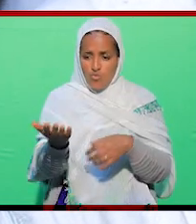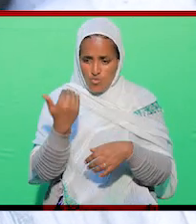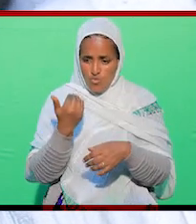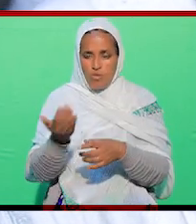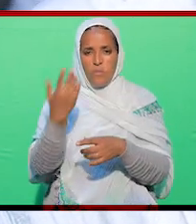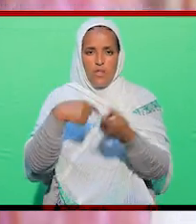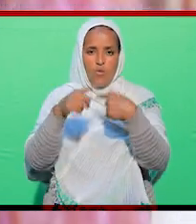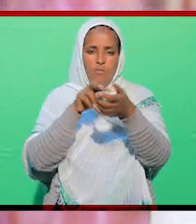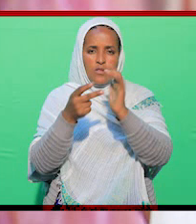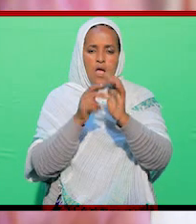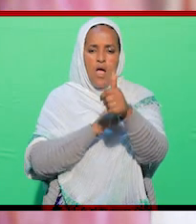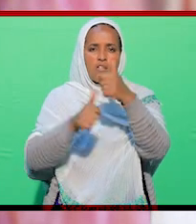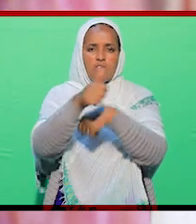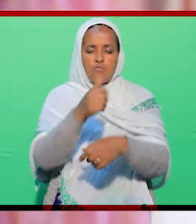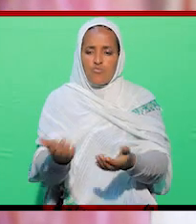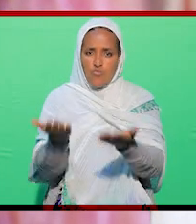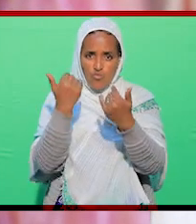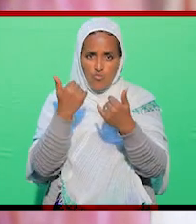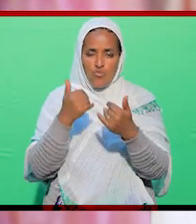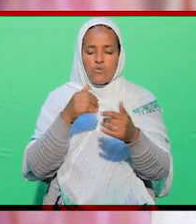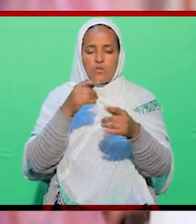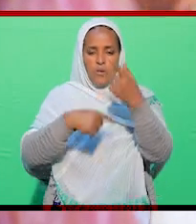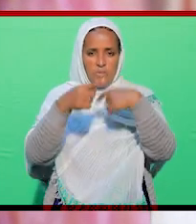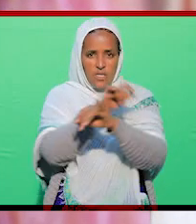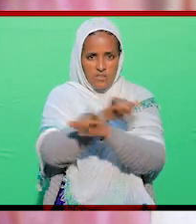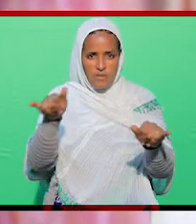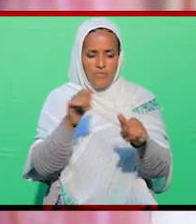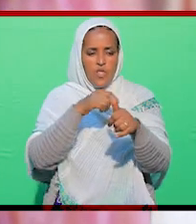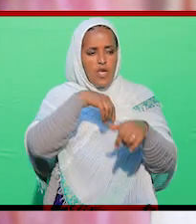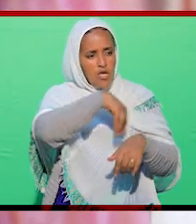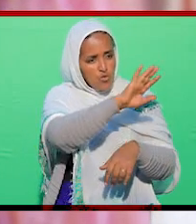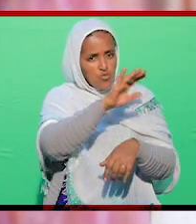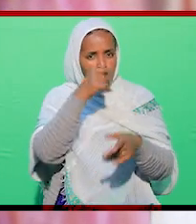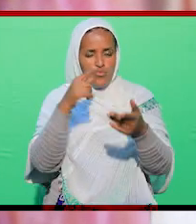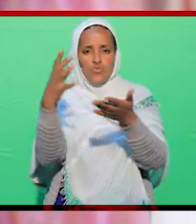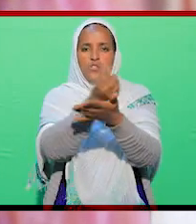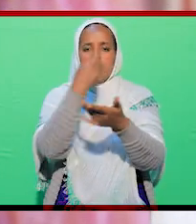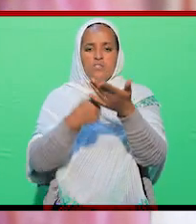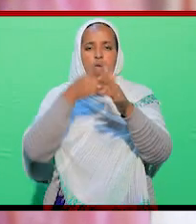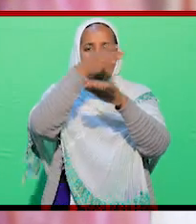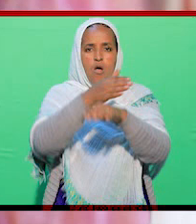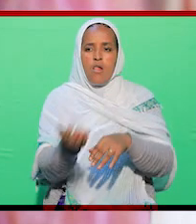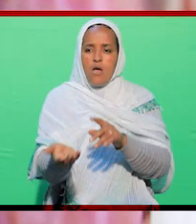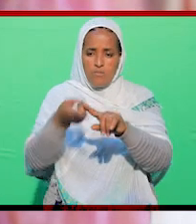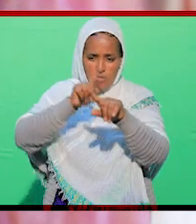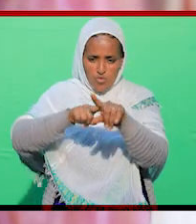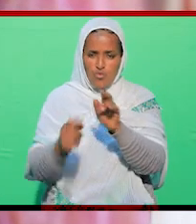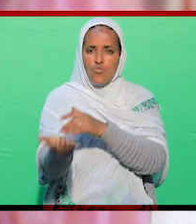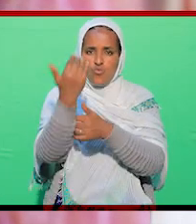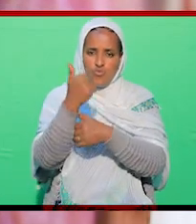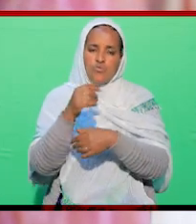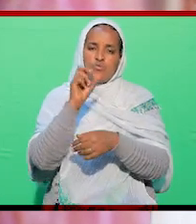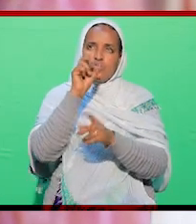ሲል ይነሳሉ ማለት ነው። ኑ ሲል ይመጣሉ ማለት ነው። አስቀድሞ ኑ ብሎን እንዳመጣን ሁሉ አሁንም ደግሞ ሂዱ ብሎን